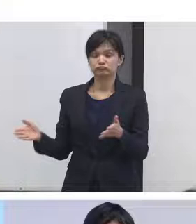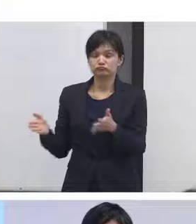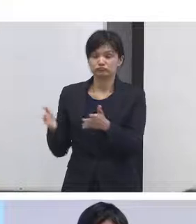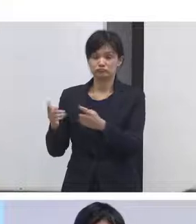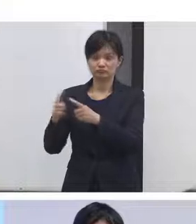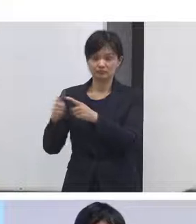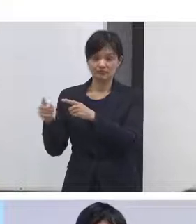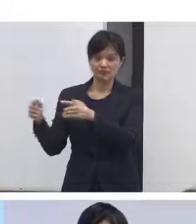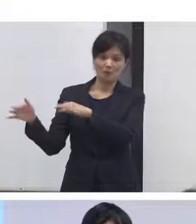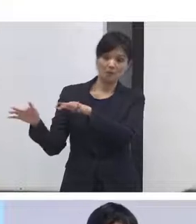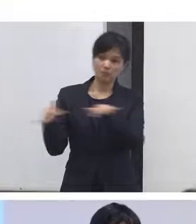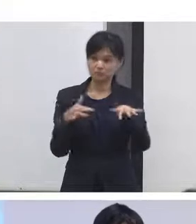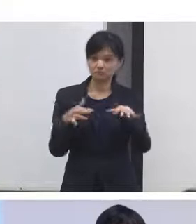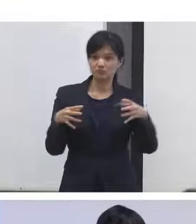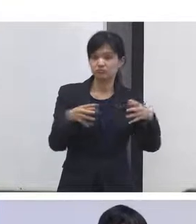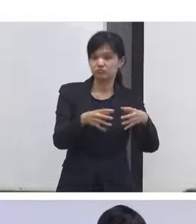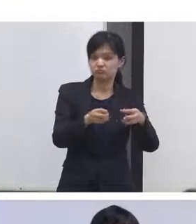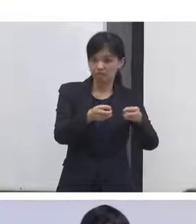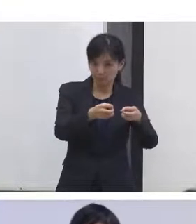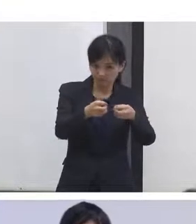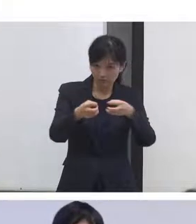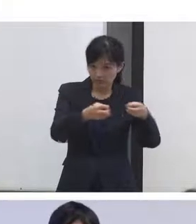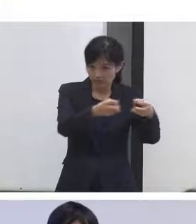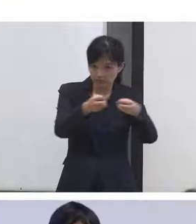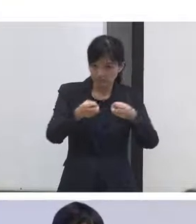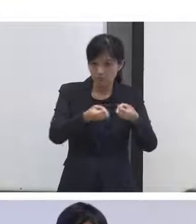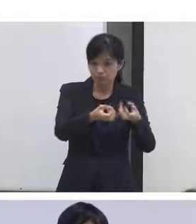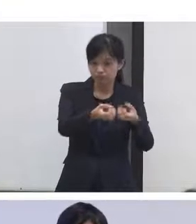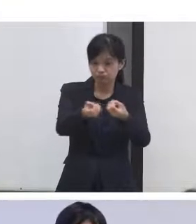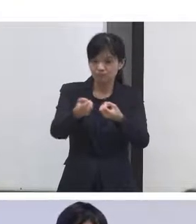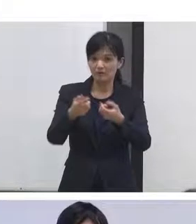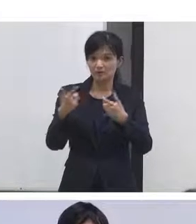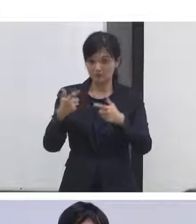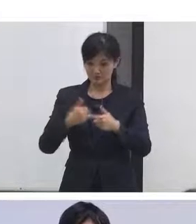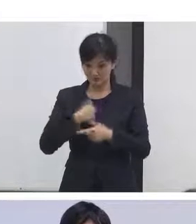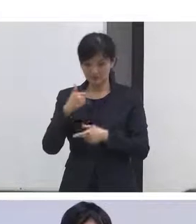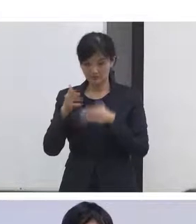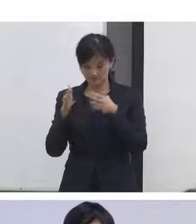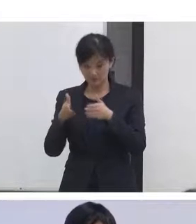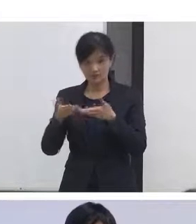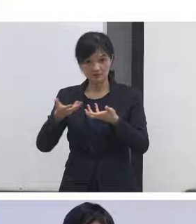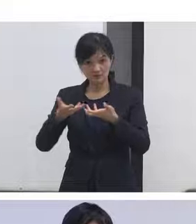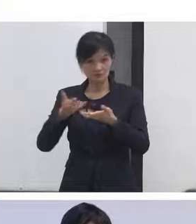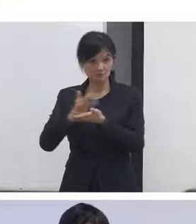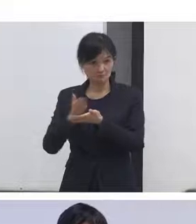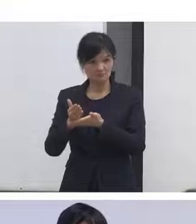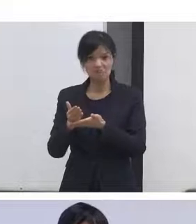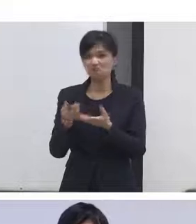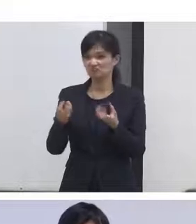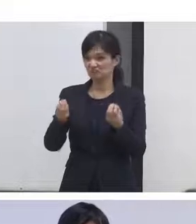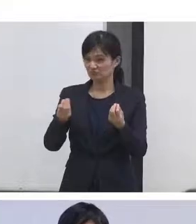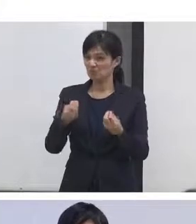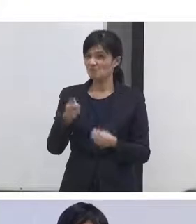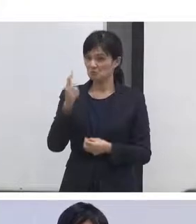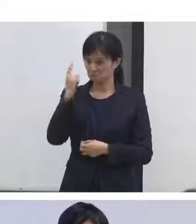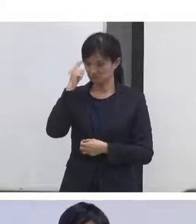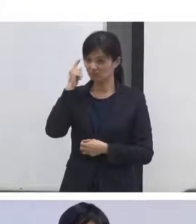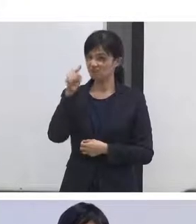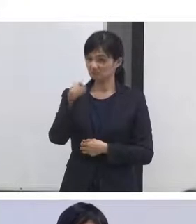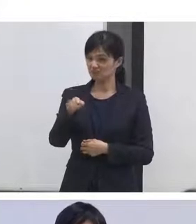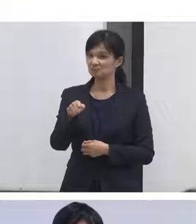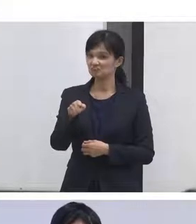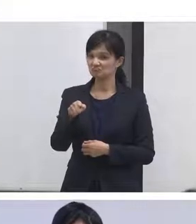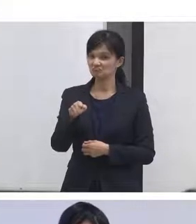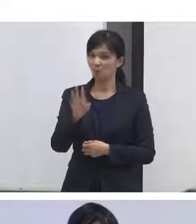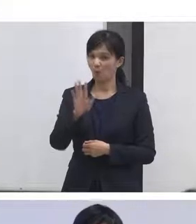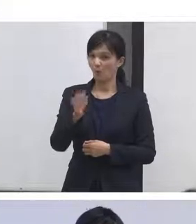偏向某一边，而不是去好好讨论事情该怎么办。那我觉得慢慢现在有这样的氛围在，就是社会的声音越来越两极化，